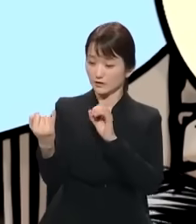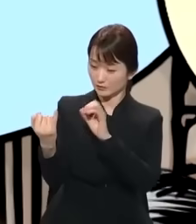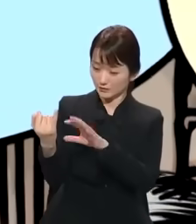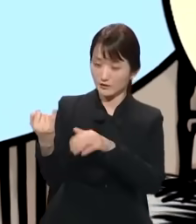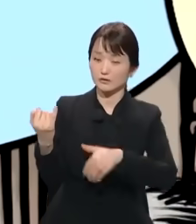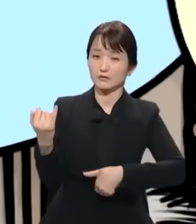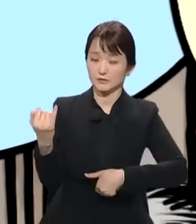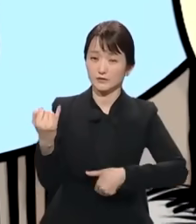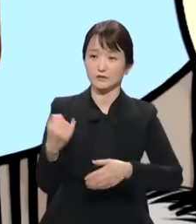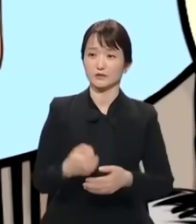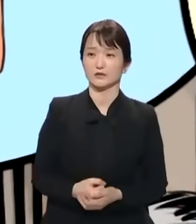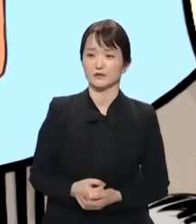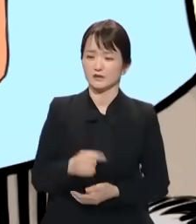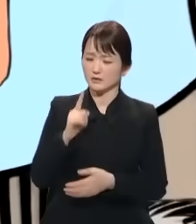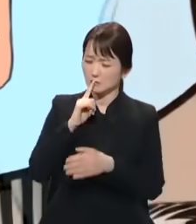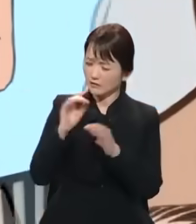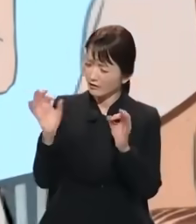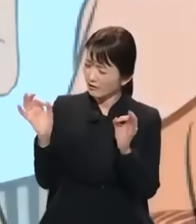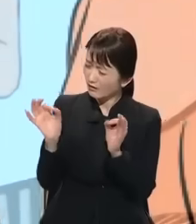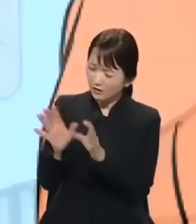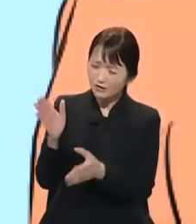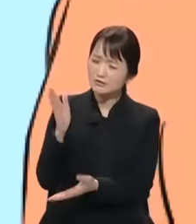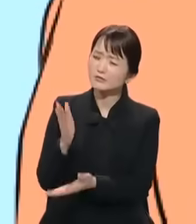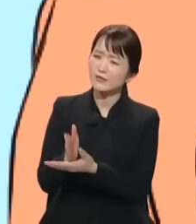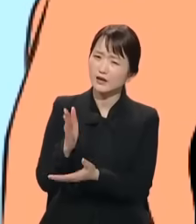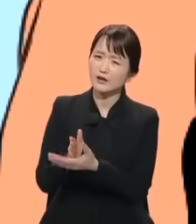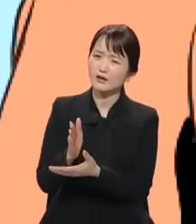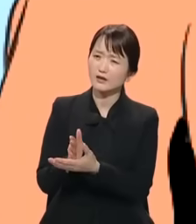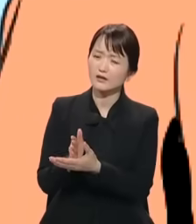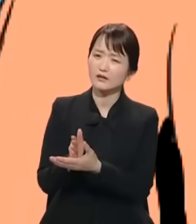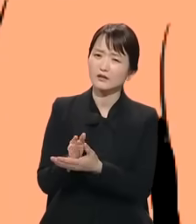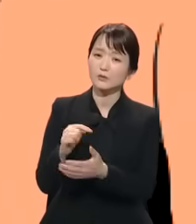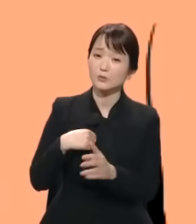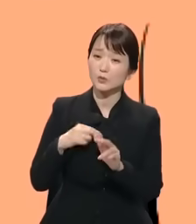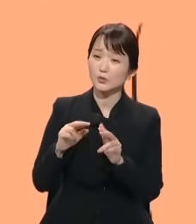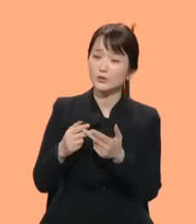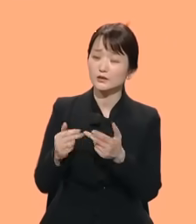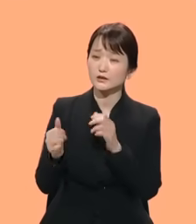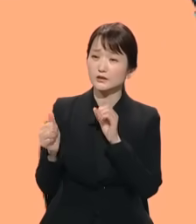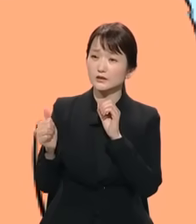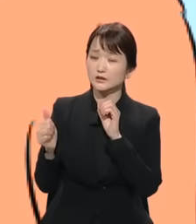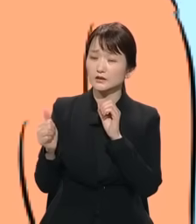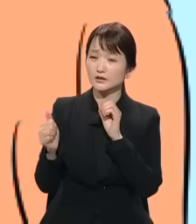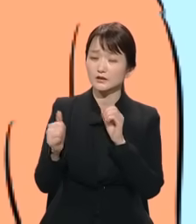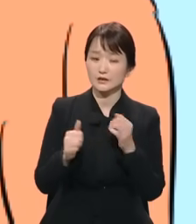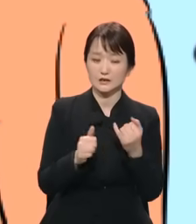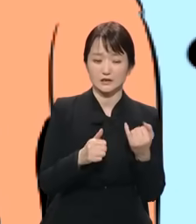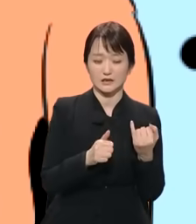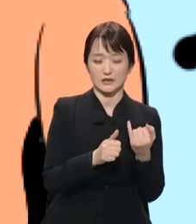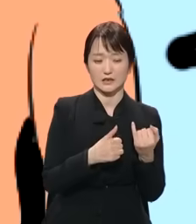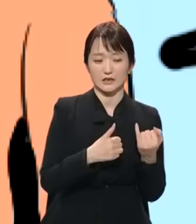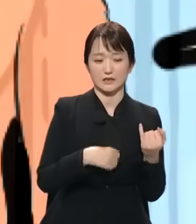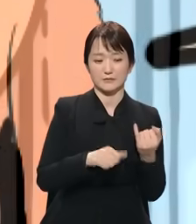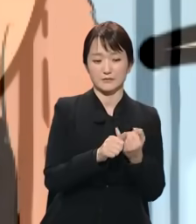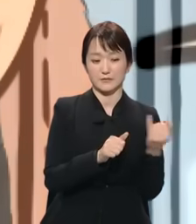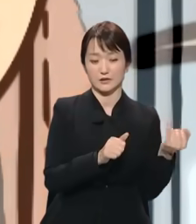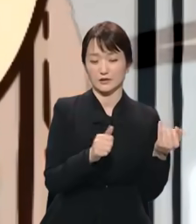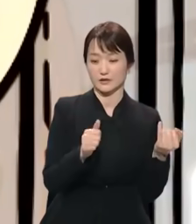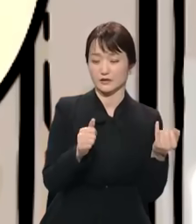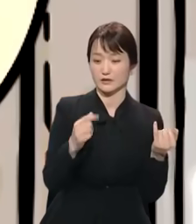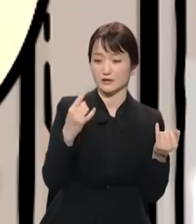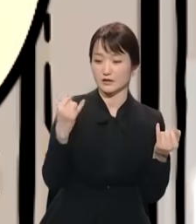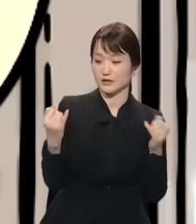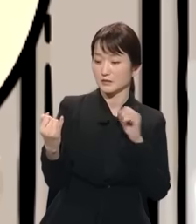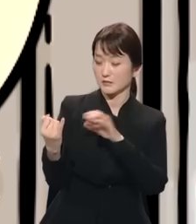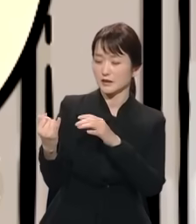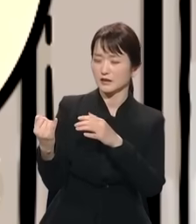않을까. 말도 안 되는 소리 좀 하지 마라라고 요청을 하는 게 뭐 본인이 하기 힘들다면 남편을 통해서 하는 게 필요하다.